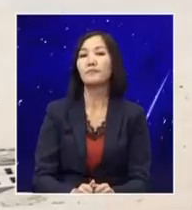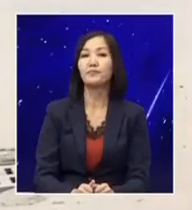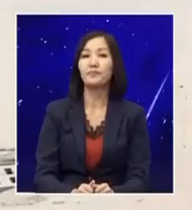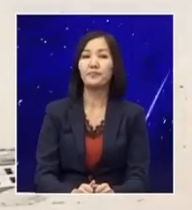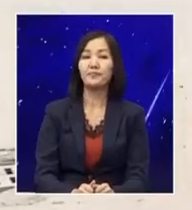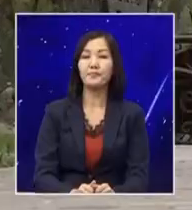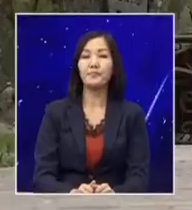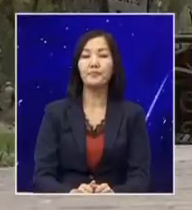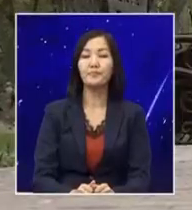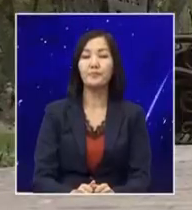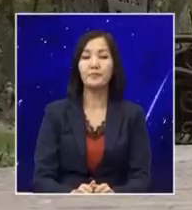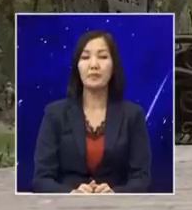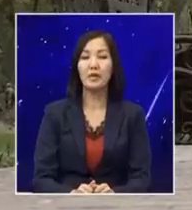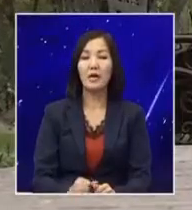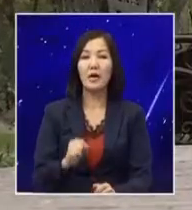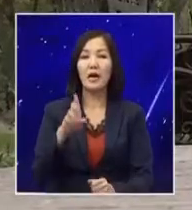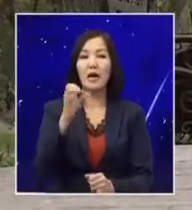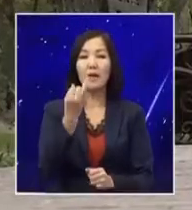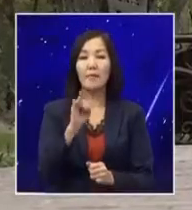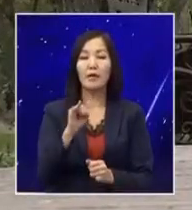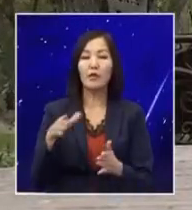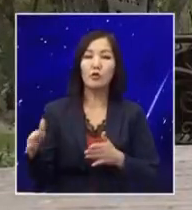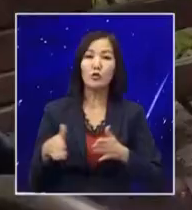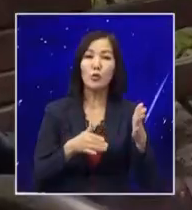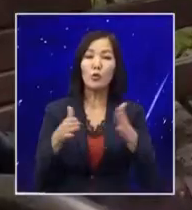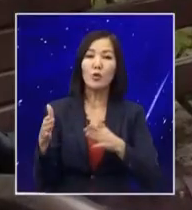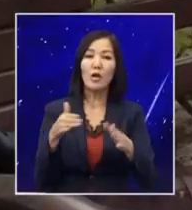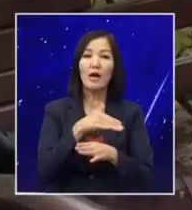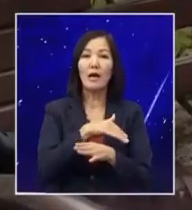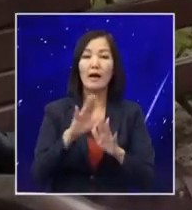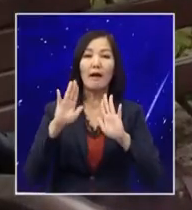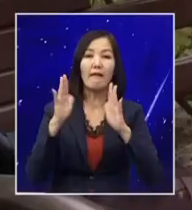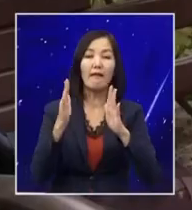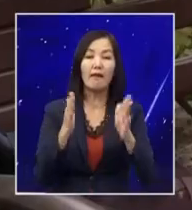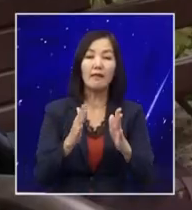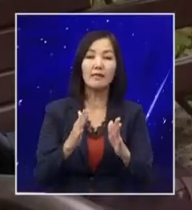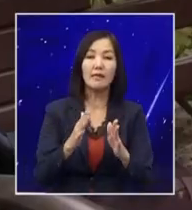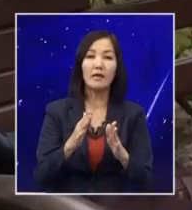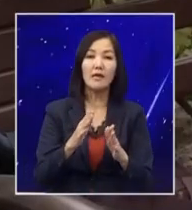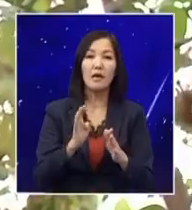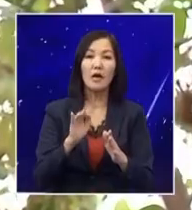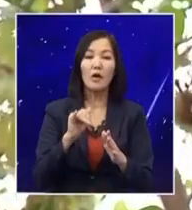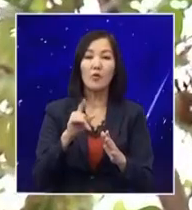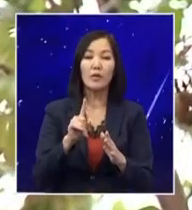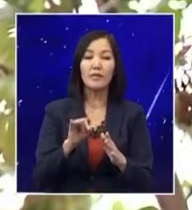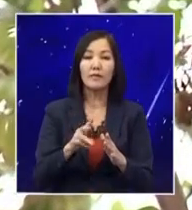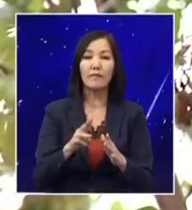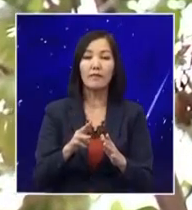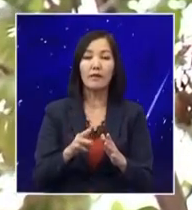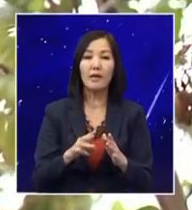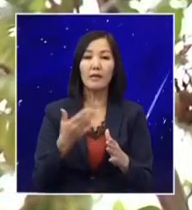береміз деп уәде беріп отыр. Абай жол аллеясының Мұхтар Әуезов көшесінің бойынан салынуы тегін емес. Мұхтарды әлемге танытқан Абай жолы